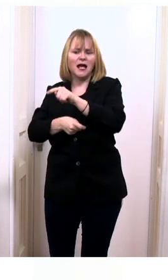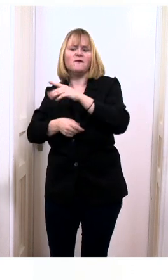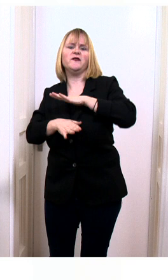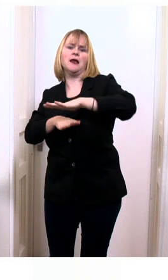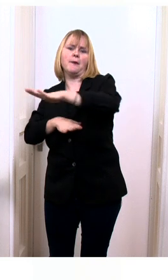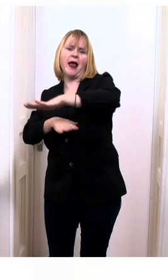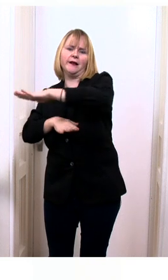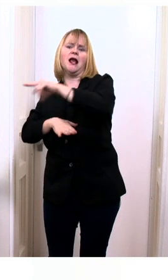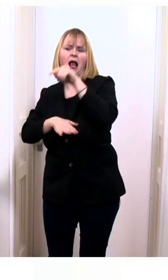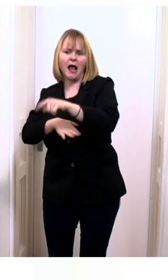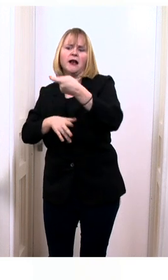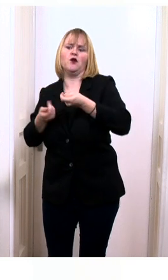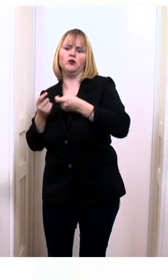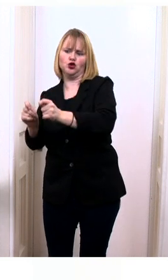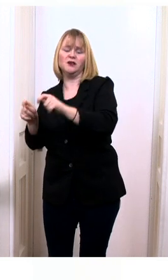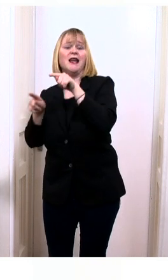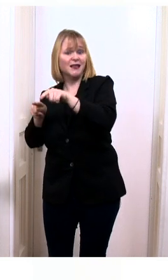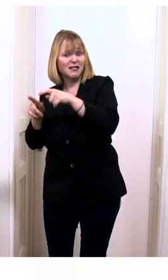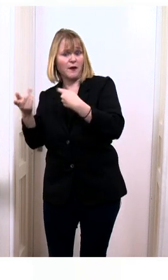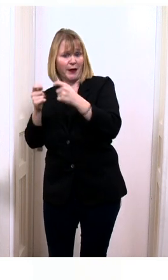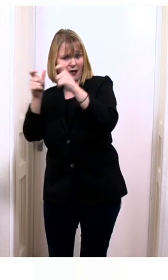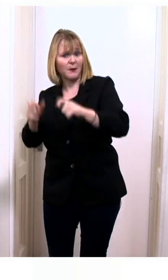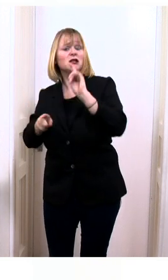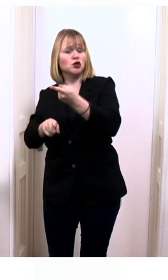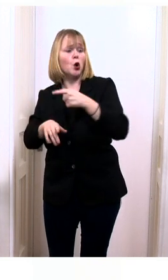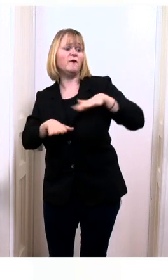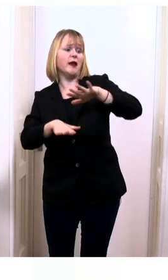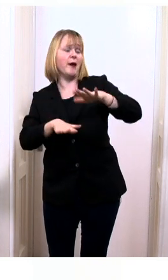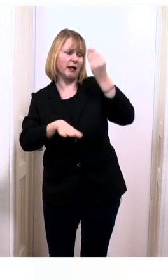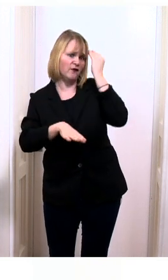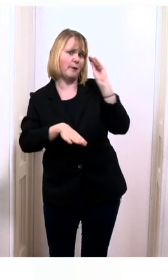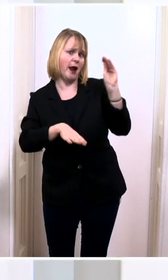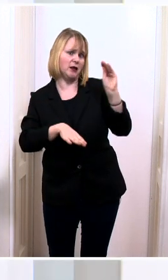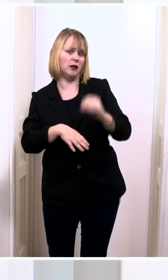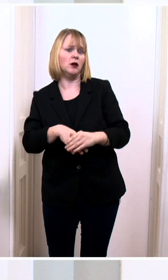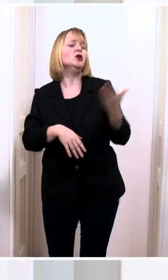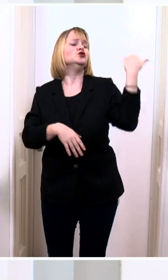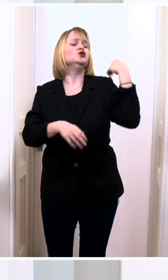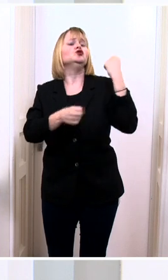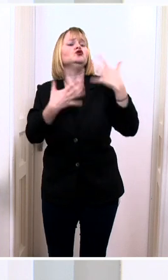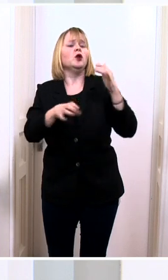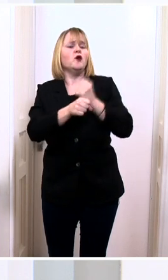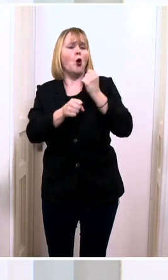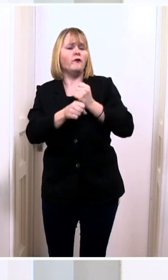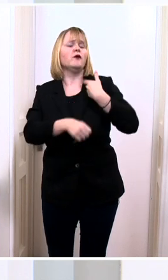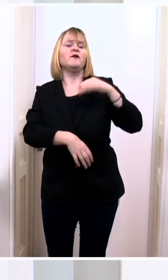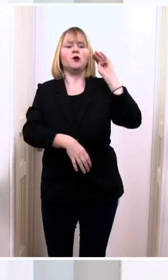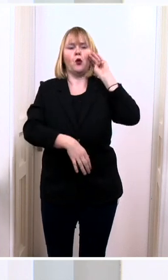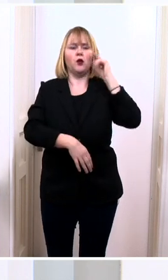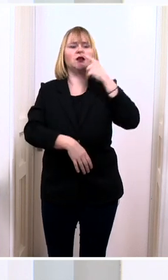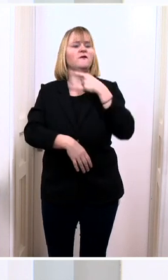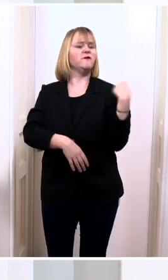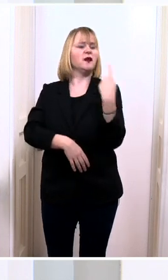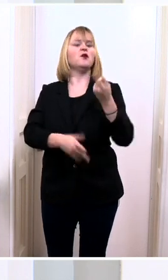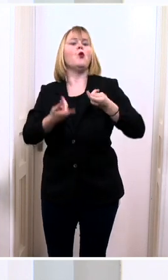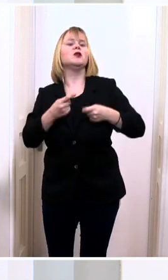direkt bei seiner Gemeinde melden. Ich habe in der letzten Zeit öfters gehört, dass unsere Unterstützungsleistungen vor